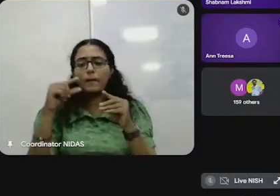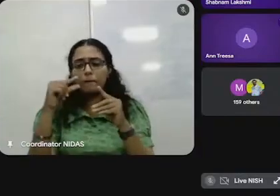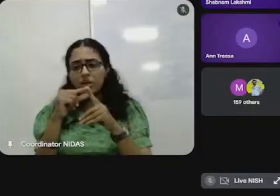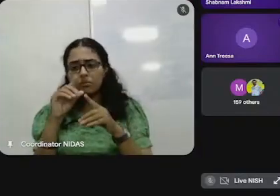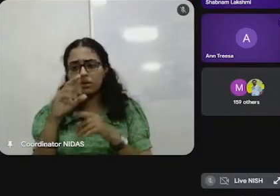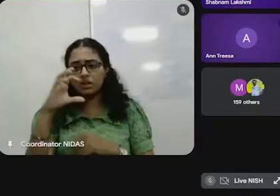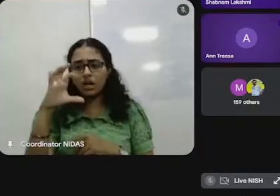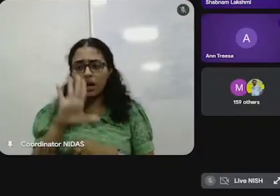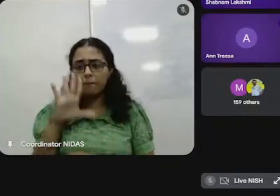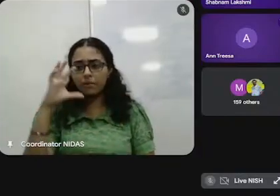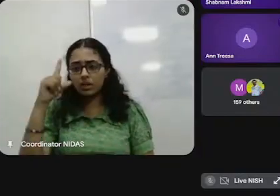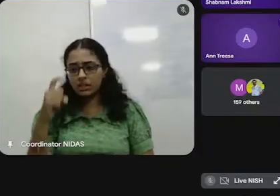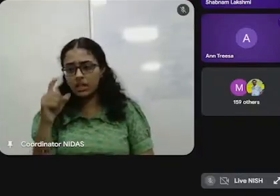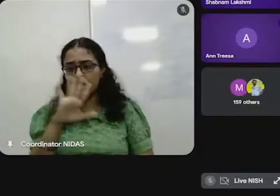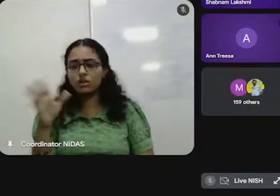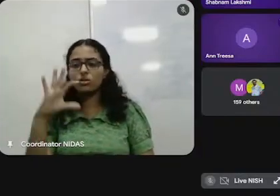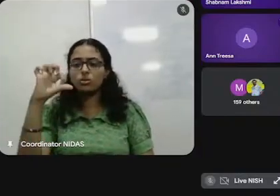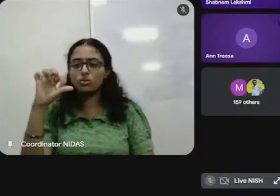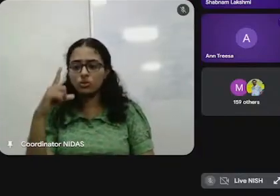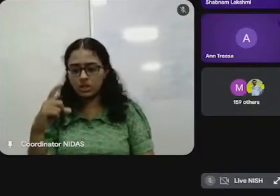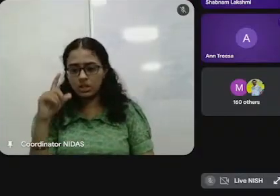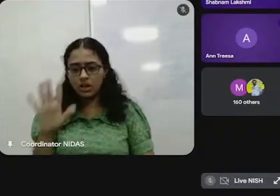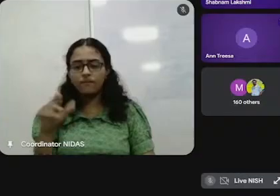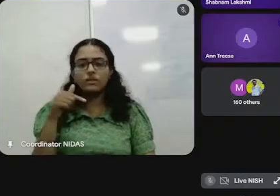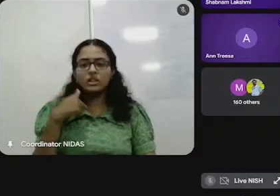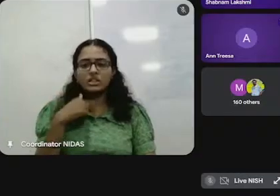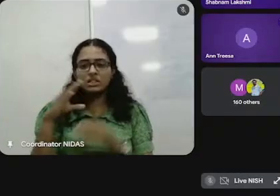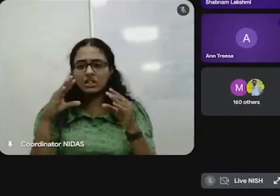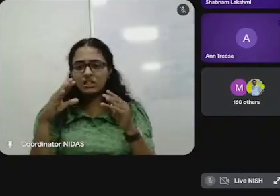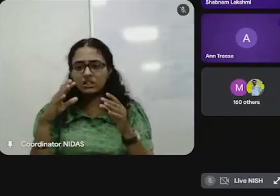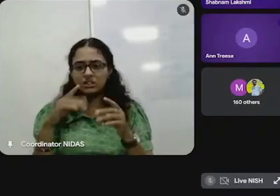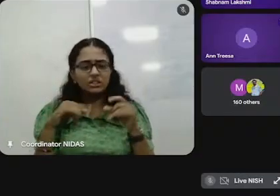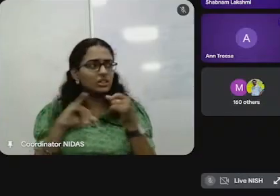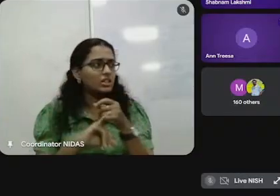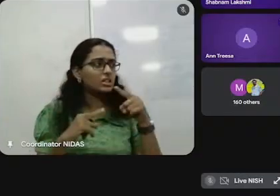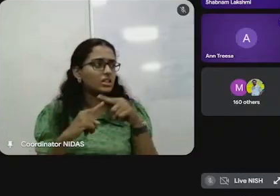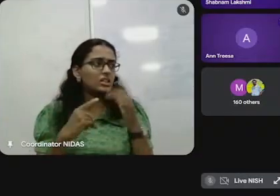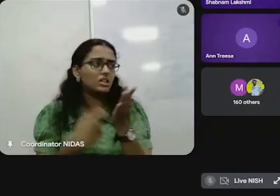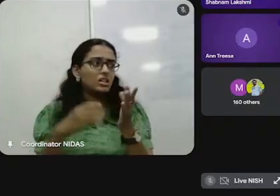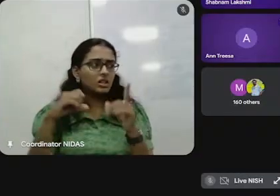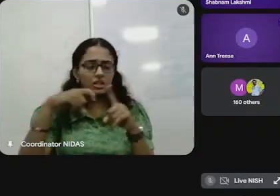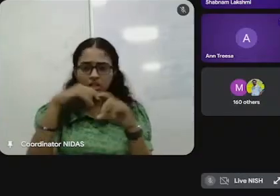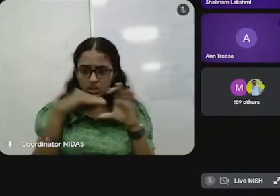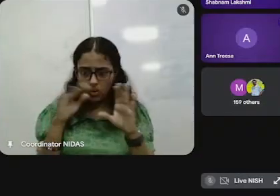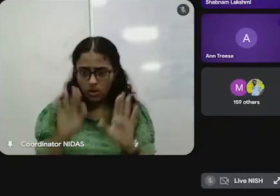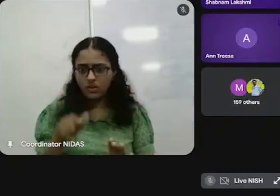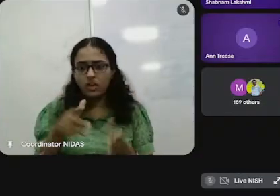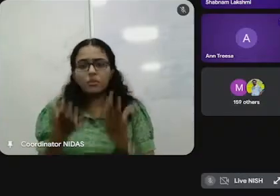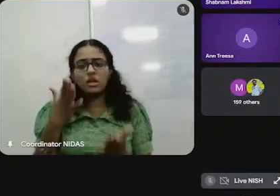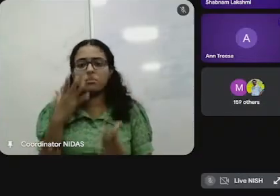57-97 ആണ്. ഇത് എന്തെങ്കിലും പ്രോബ്ലം ആണോ, അത് സ്ട്രോക്കിലേക്ക് ഇത് ലീഡ് ചെയ്യുന്നുണ്ടോ, അങ്ങനെ എന്തെങ്കിലും ആണോ ചോദിക്കുന്നത്? പല കാരണങ്ങളുണ്ടായിരിക്കാം